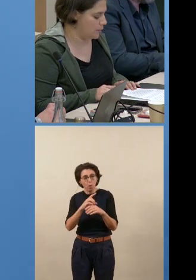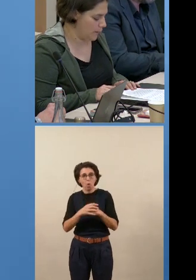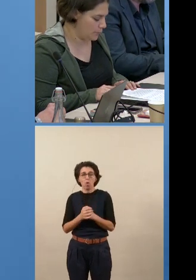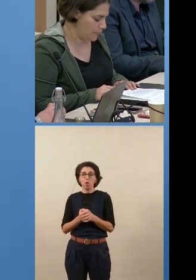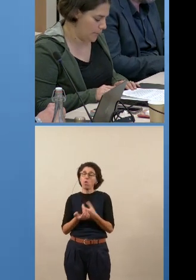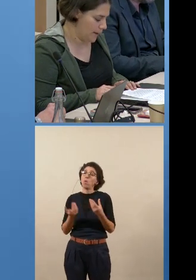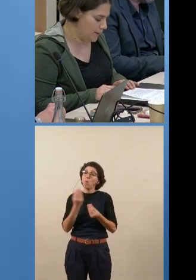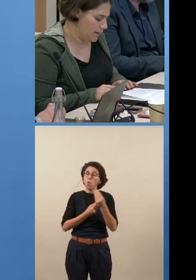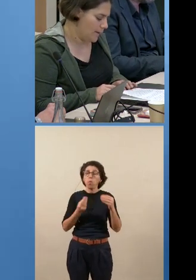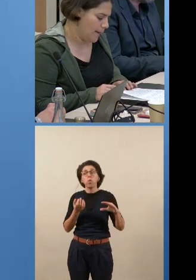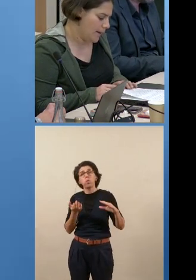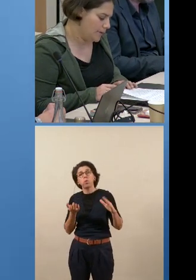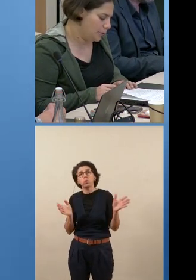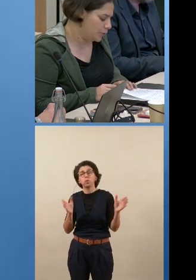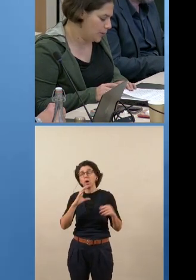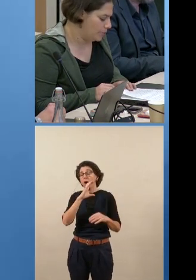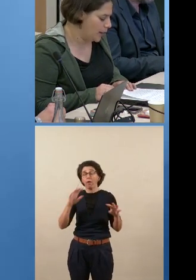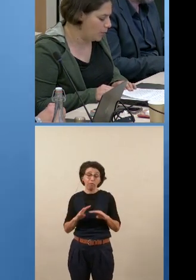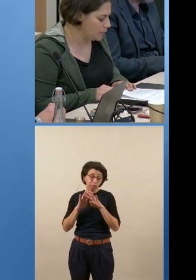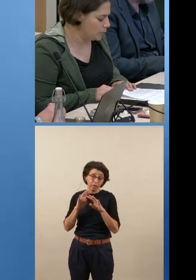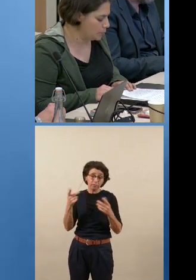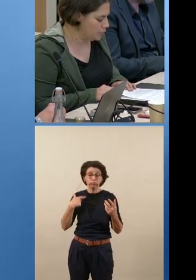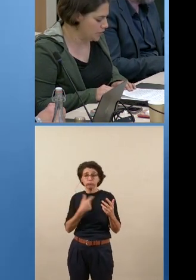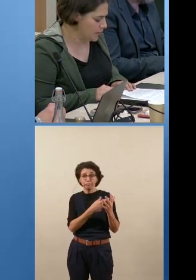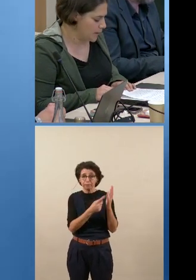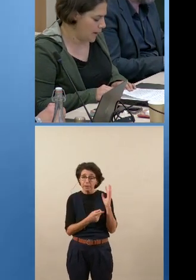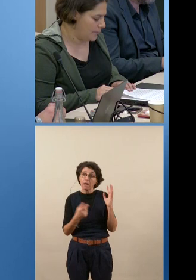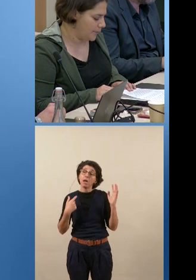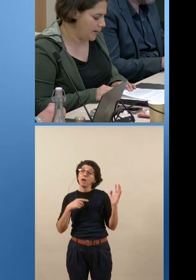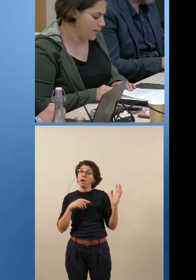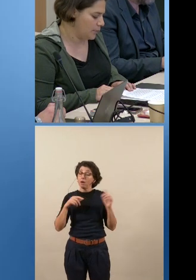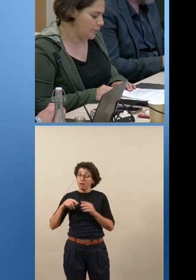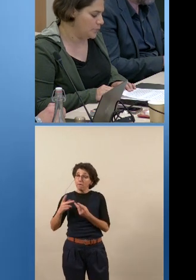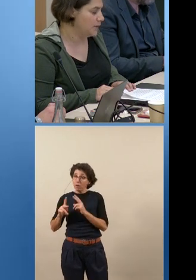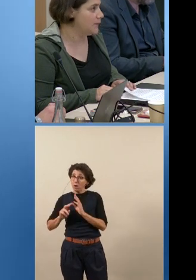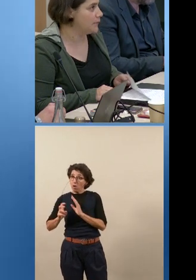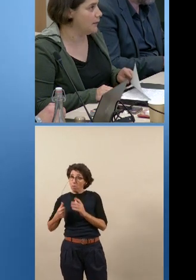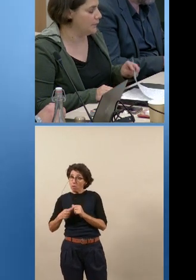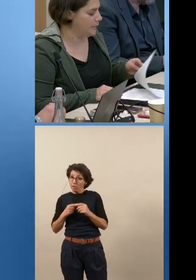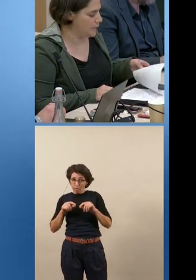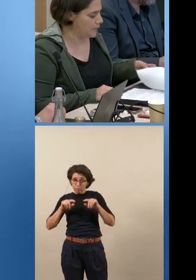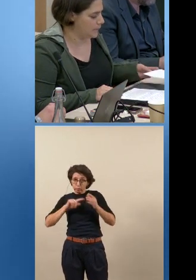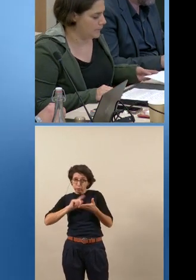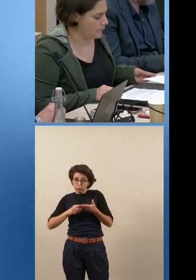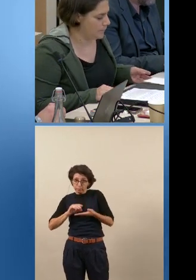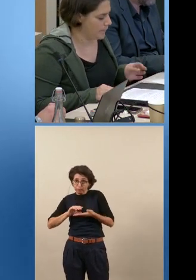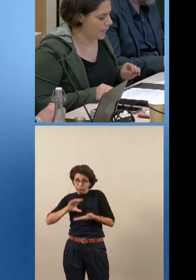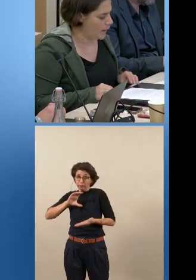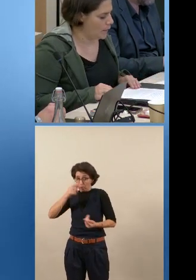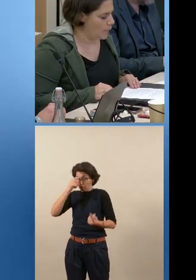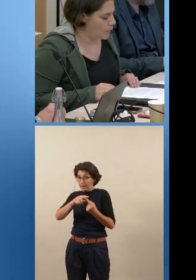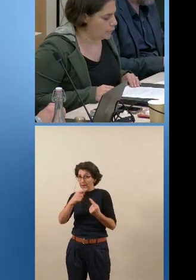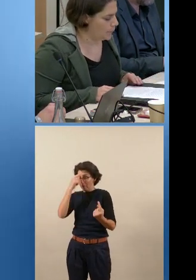caisse d'allocation familiale la ville de grenobble va accroître son budget afin d'atteindre les objectifs qu'elle s'est fixés